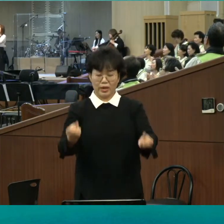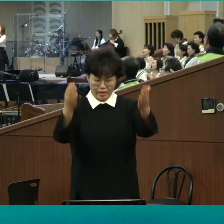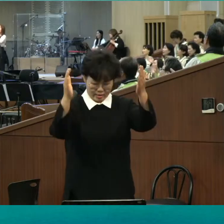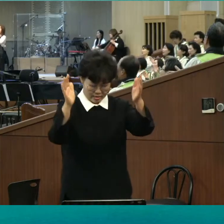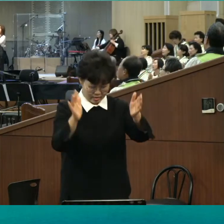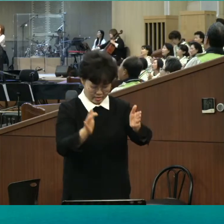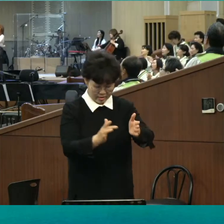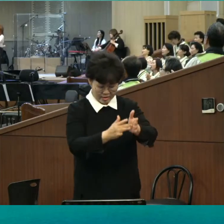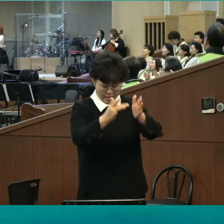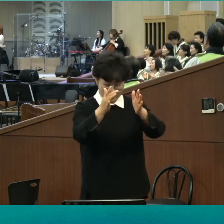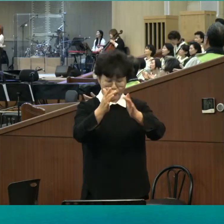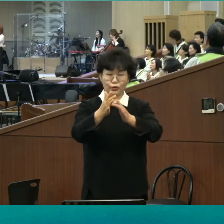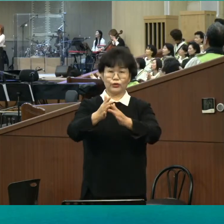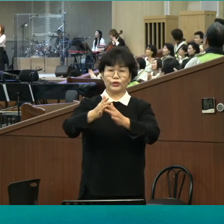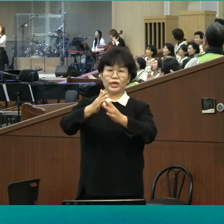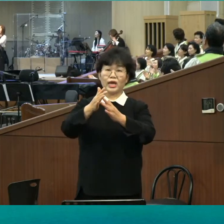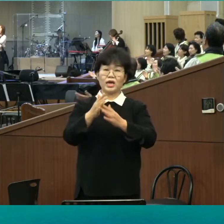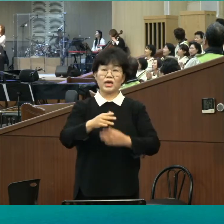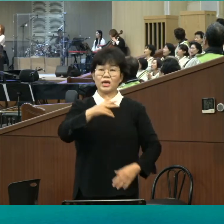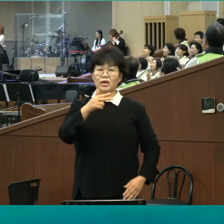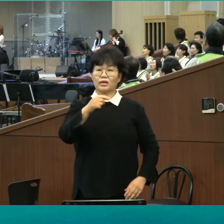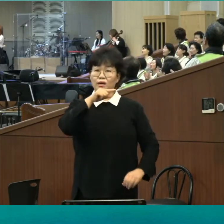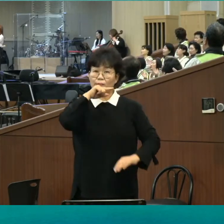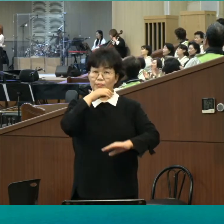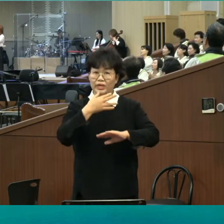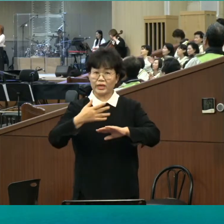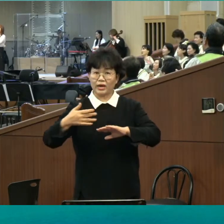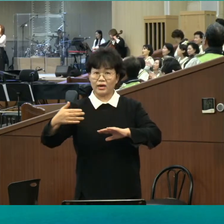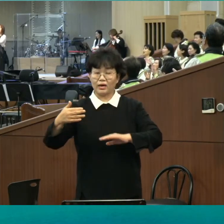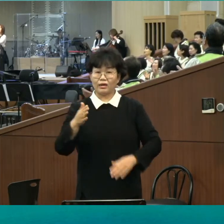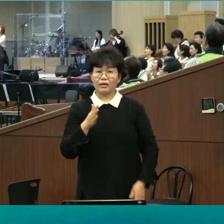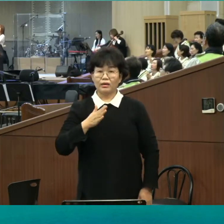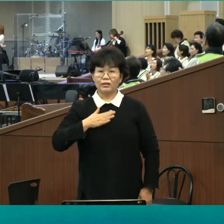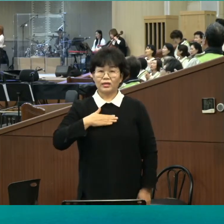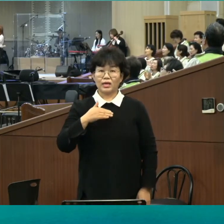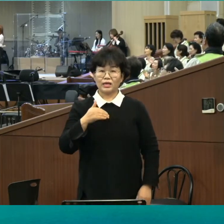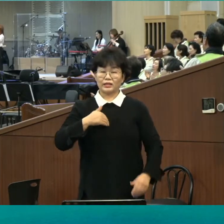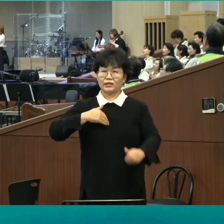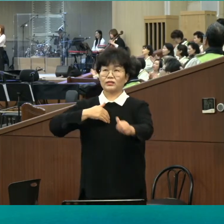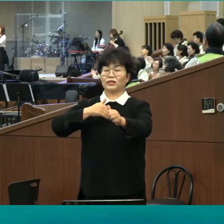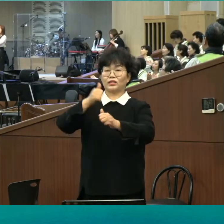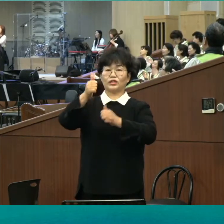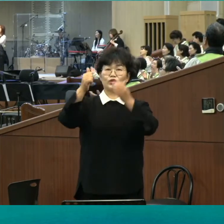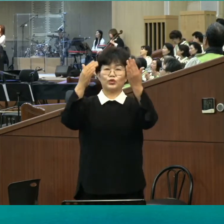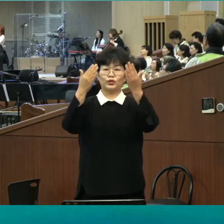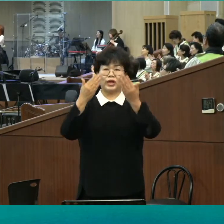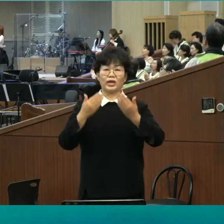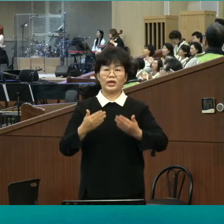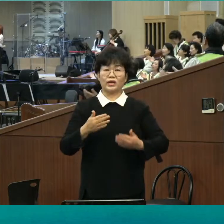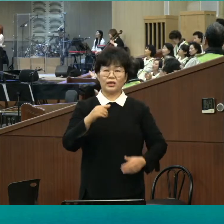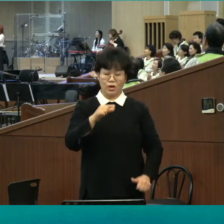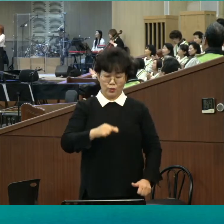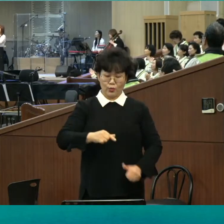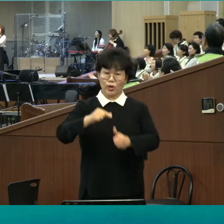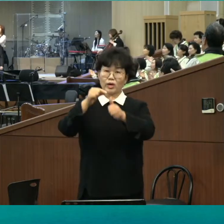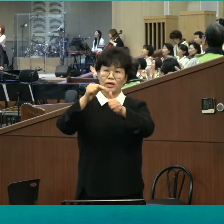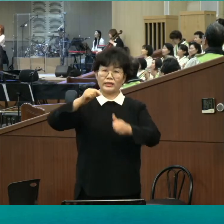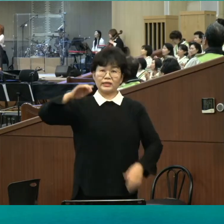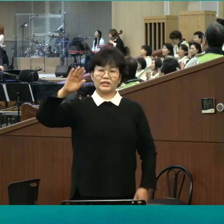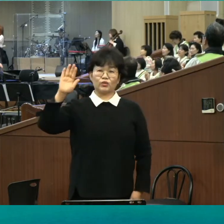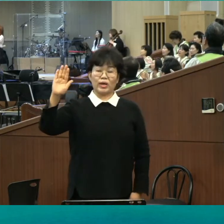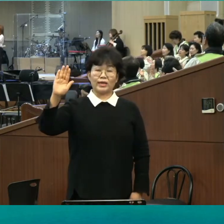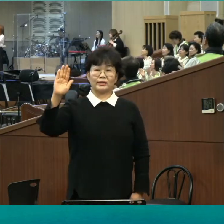할렐루야. 예수의 그 피가 내게 승리 주네